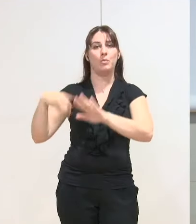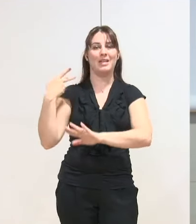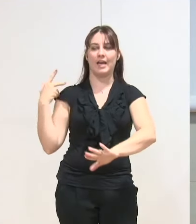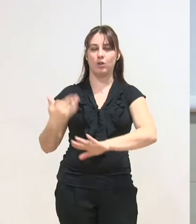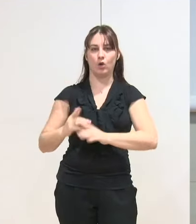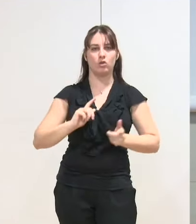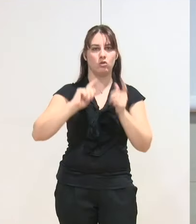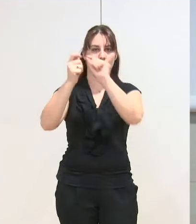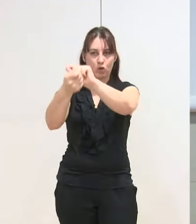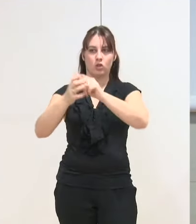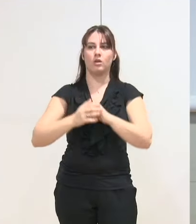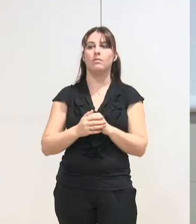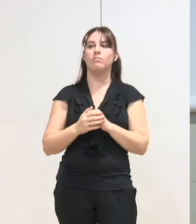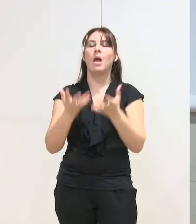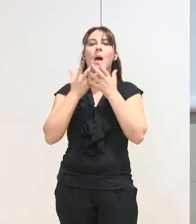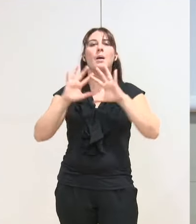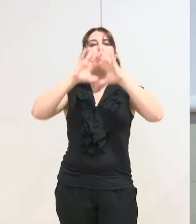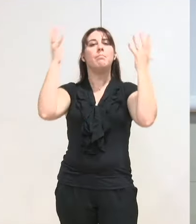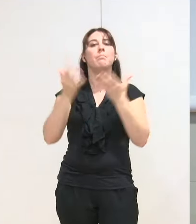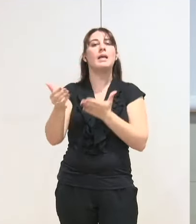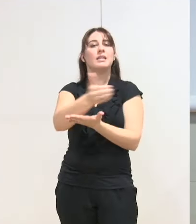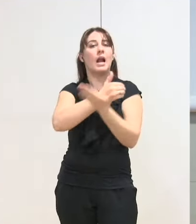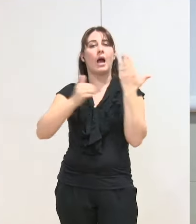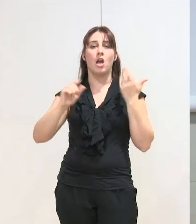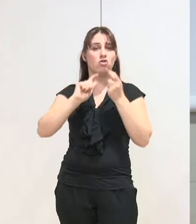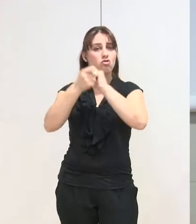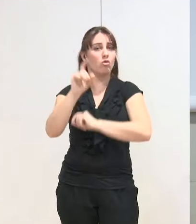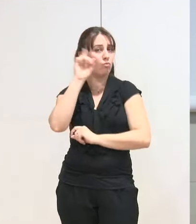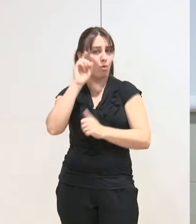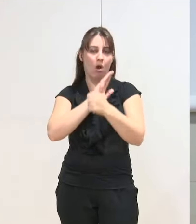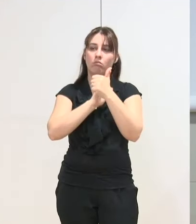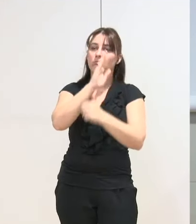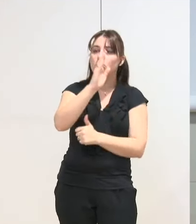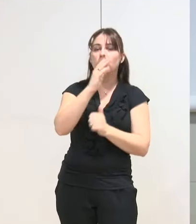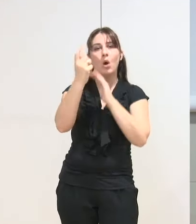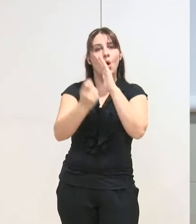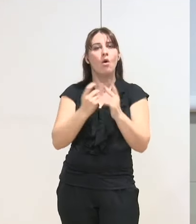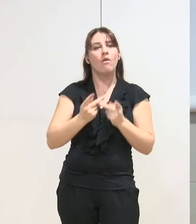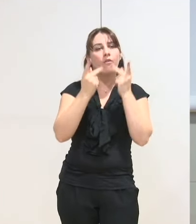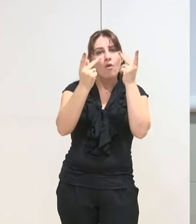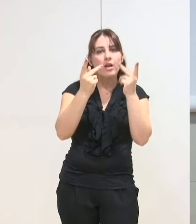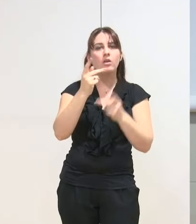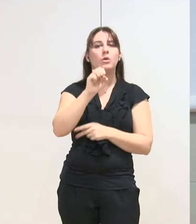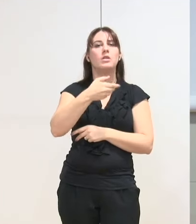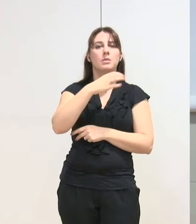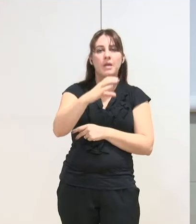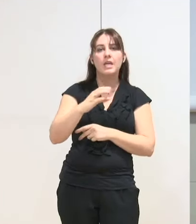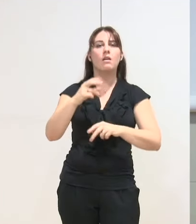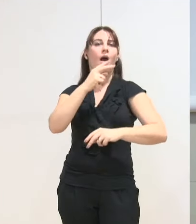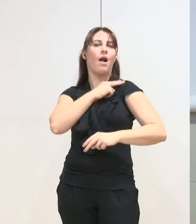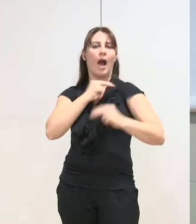l'évolution de cette masse salariale s'explique par plusieurs éléments tels que la revalorisation du SMIG les avancements de Grad et